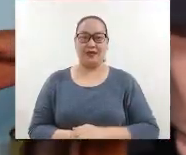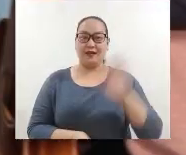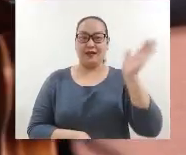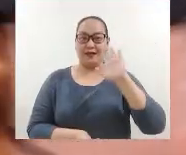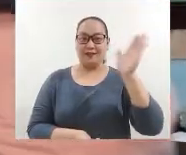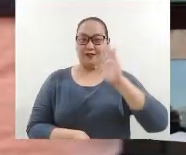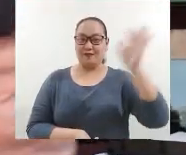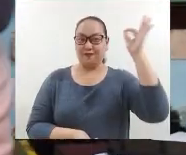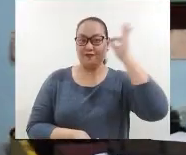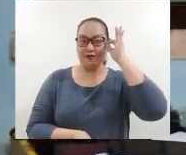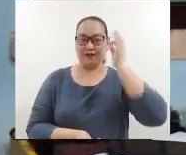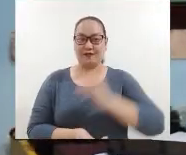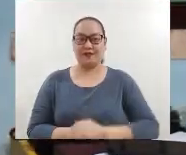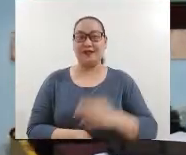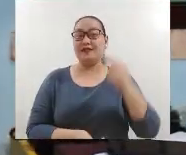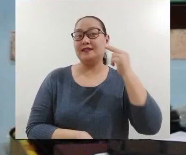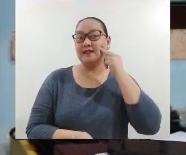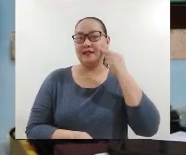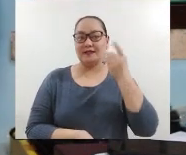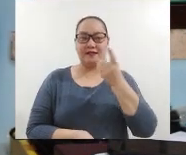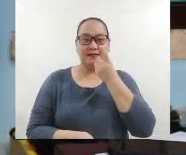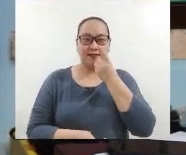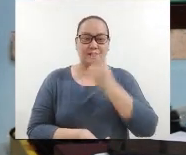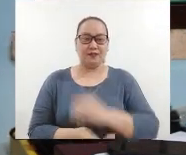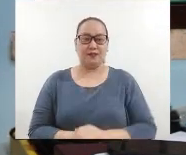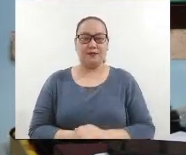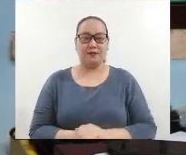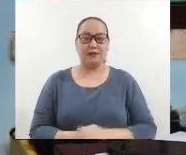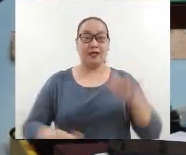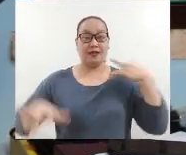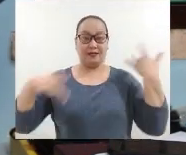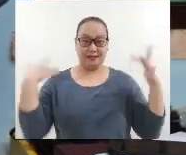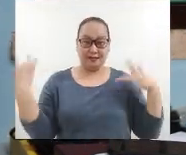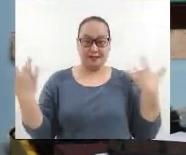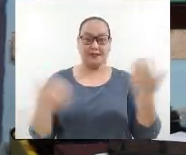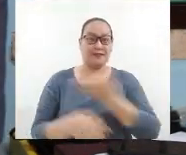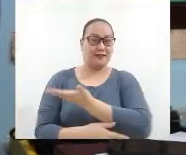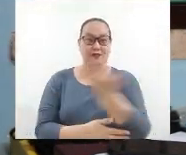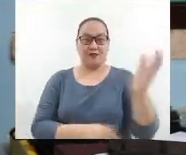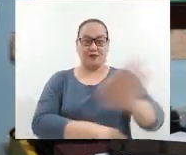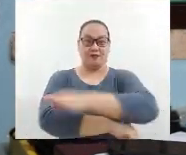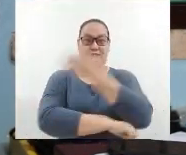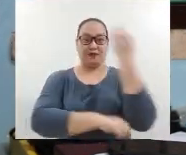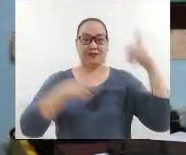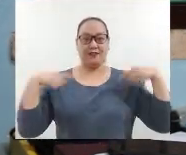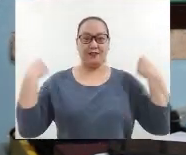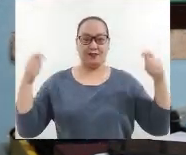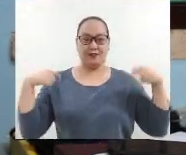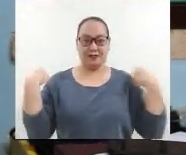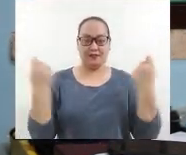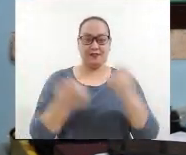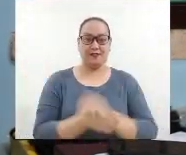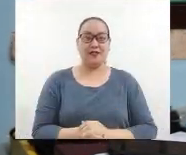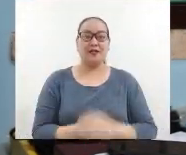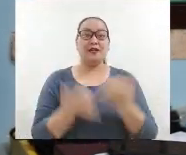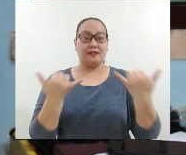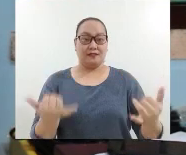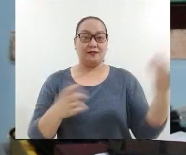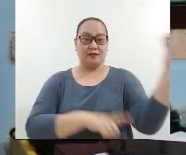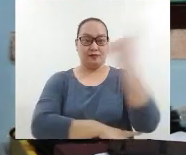Hello, Hello Fer! Nandino! Excited na din ba kayo, Fernandino Teens? Sa araw na